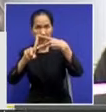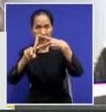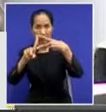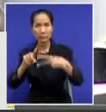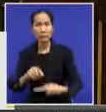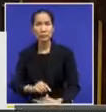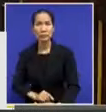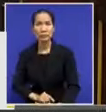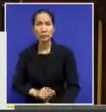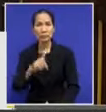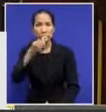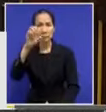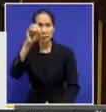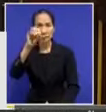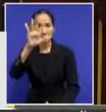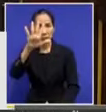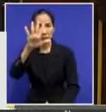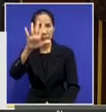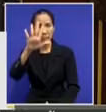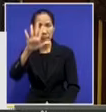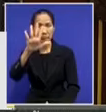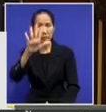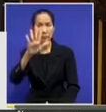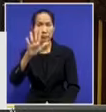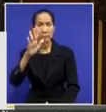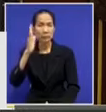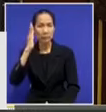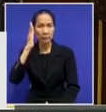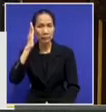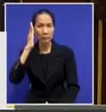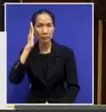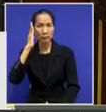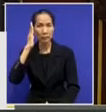องกิจครับ 155นายชัยยาพรมมาน